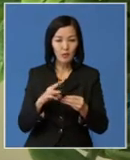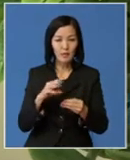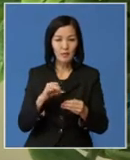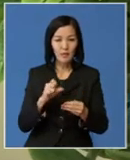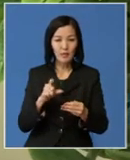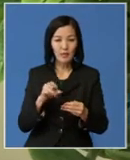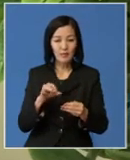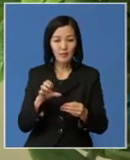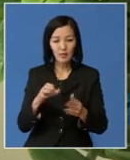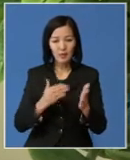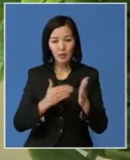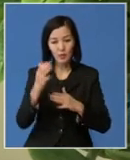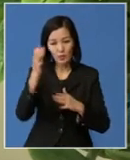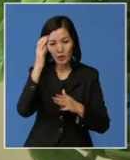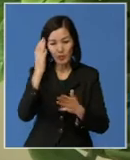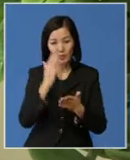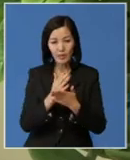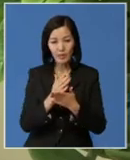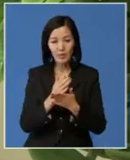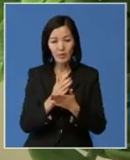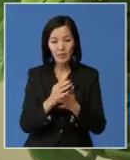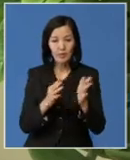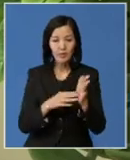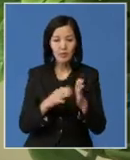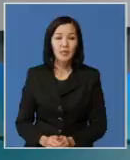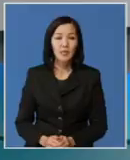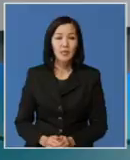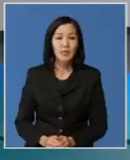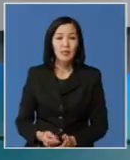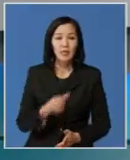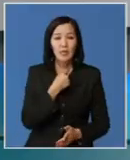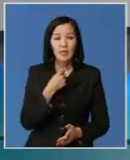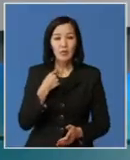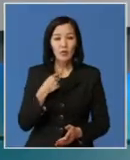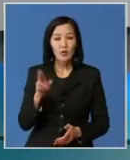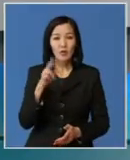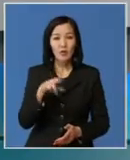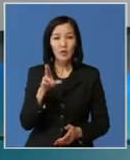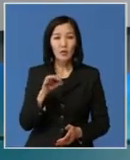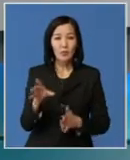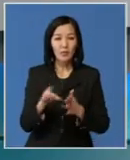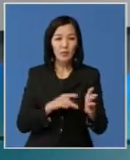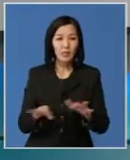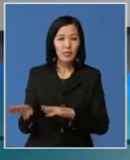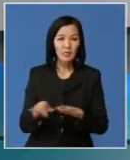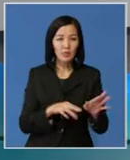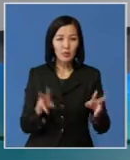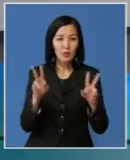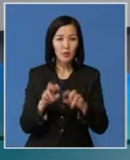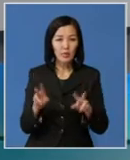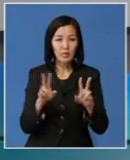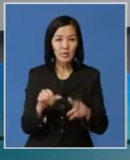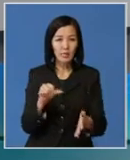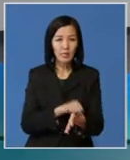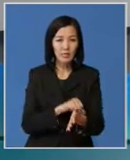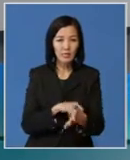бар, 8 мамандық бойынша докторантура бар. Талдықорғанда допинг жедел іздестіру шарасы барысында есірткі